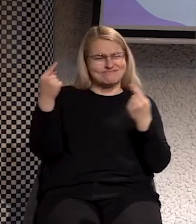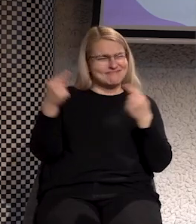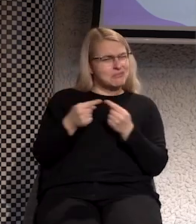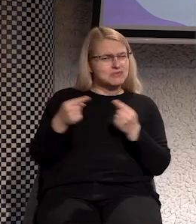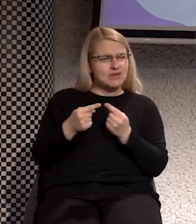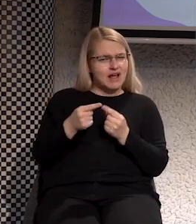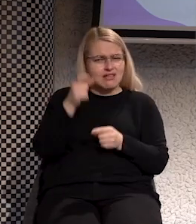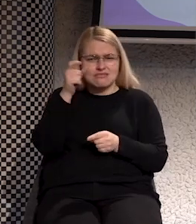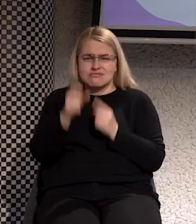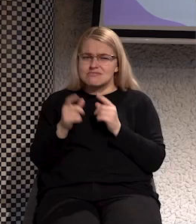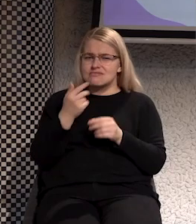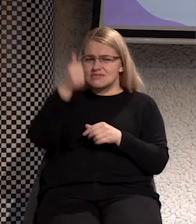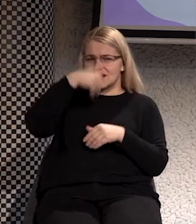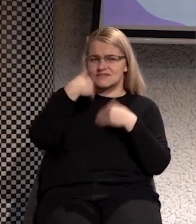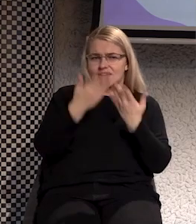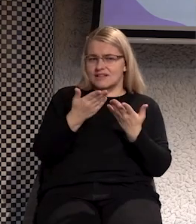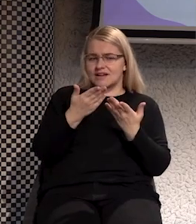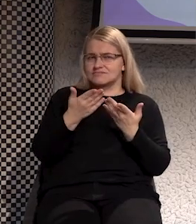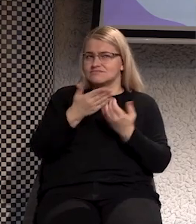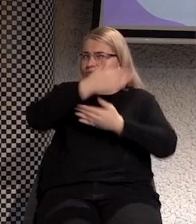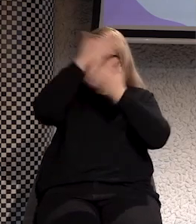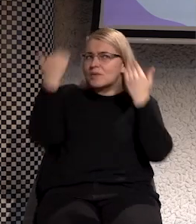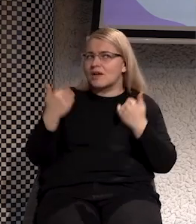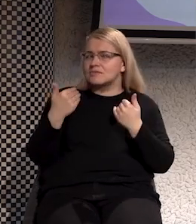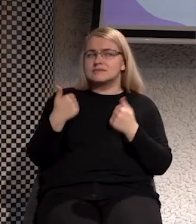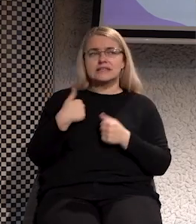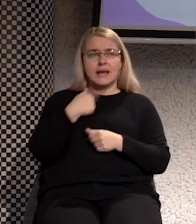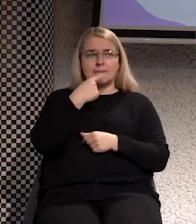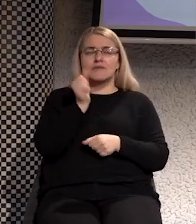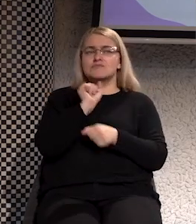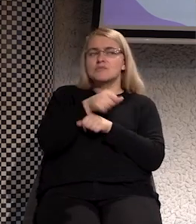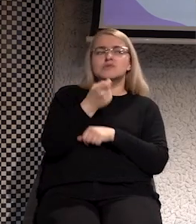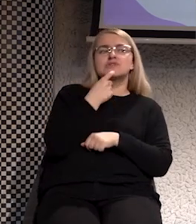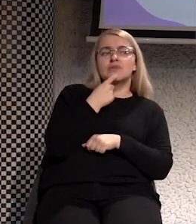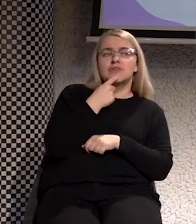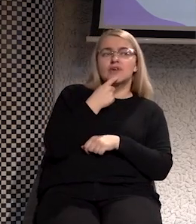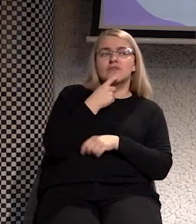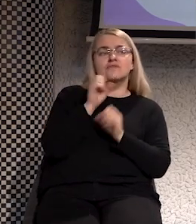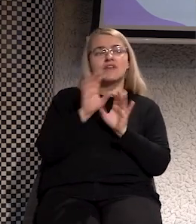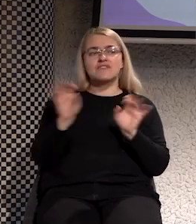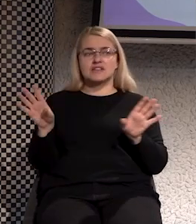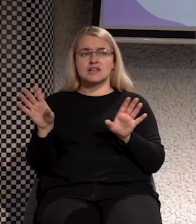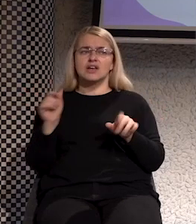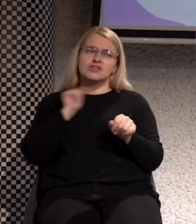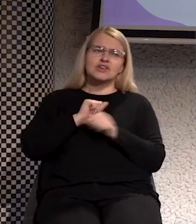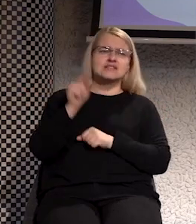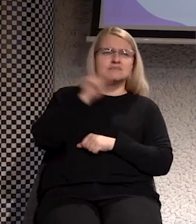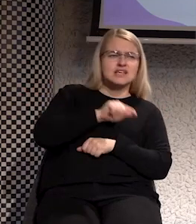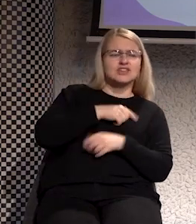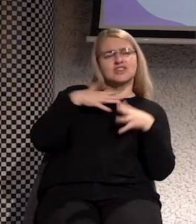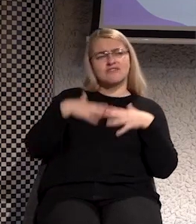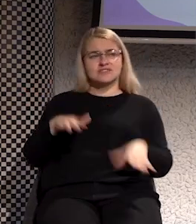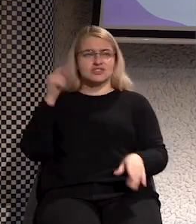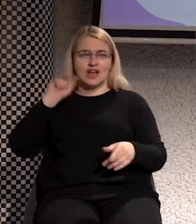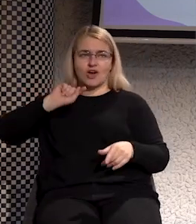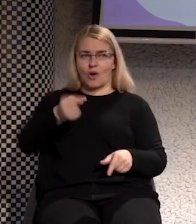to nazwać. Jak pytamy, też uproszczę, czym jest przemoc, to rzadko kiedy potrafią z definicji coś, tylko mówią, no jest psychiczna i fizyczna i